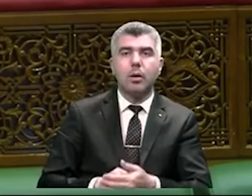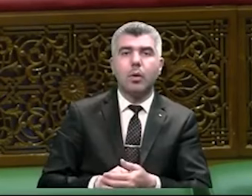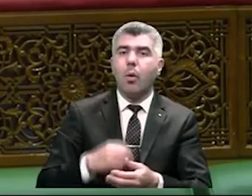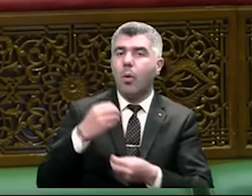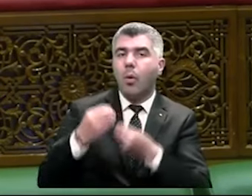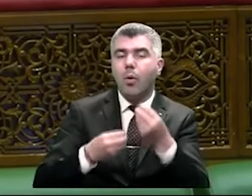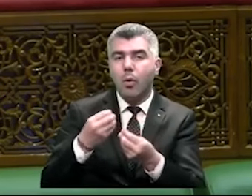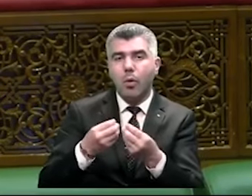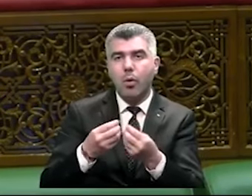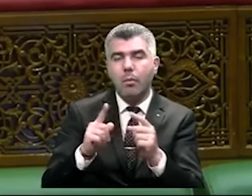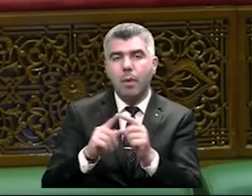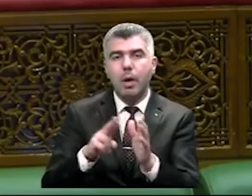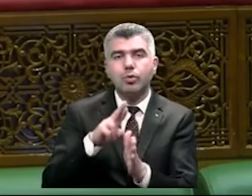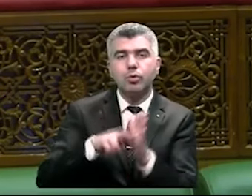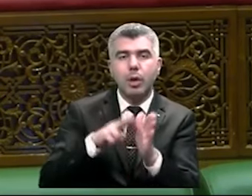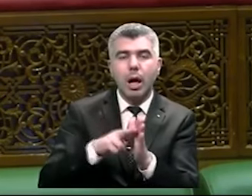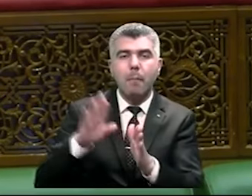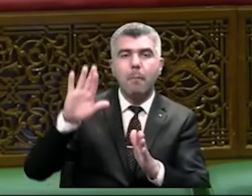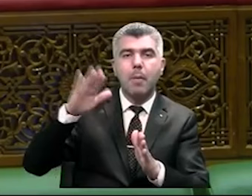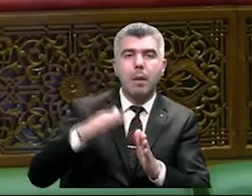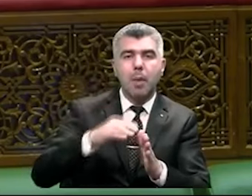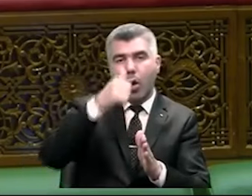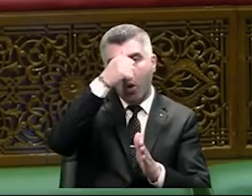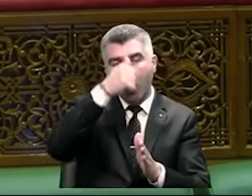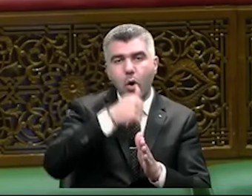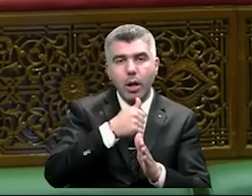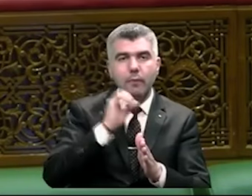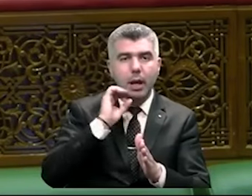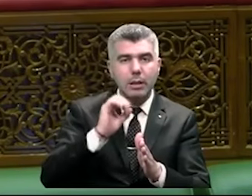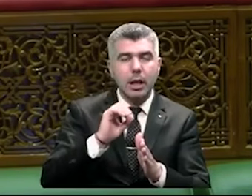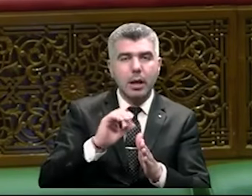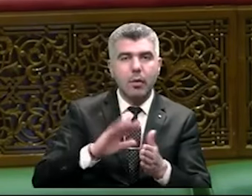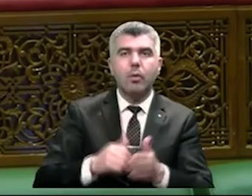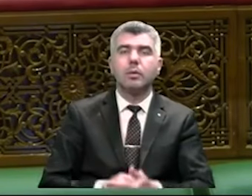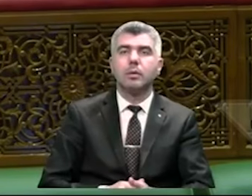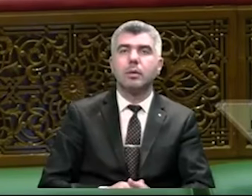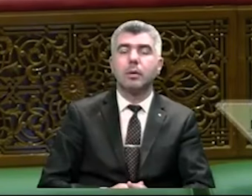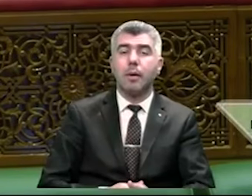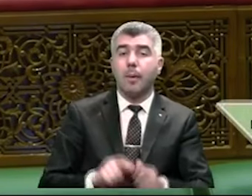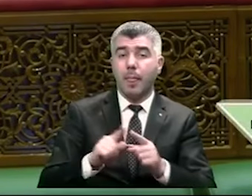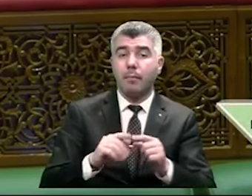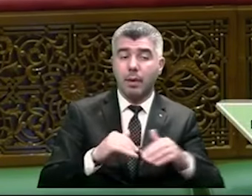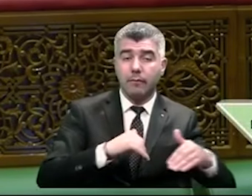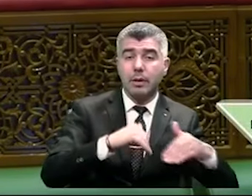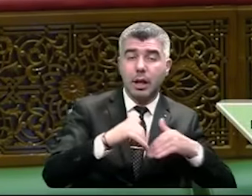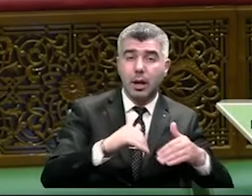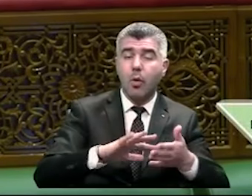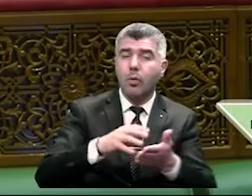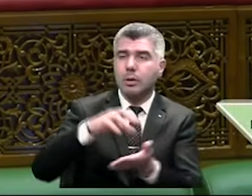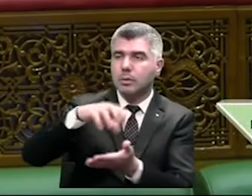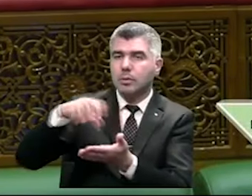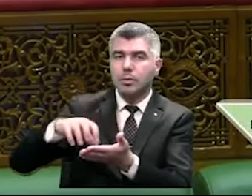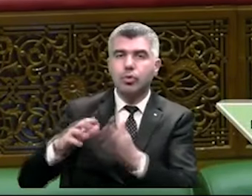بالنسبه ايضا لجهه بني ملال خنيفره عبر اقليم يخنفر بن ملال حيث سيتم فك عزله كافه الاقاليم